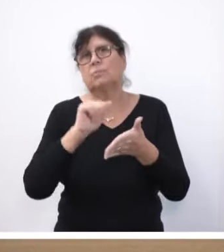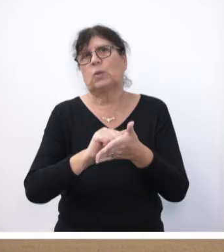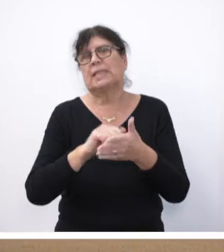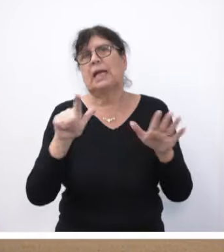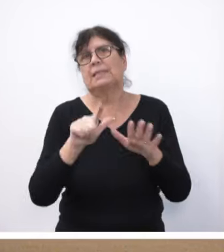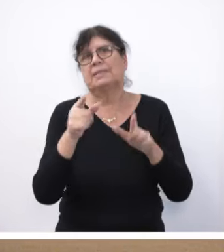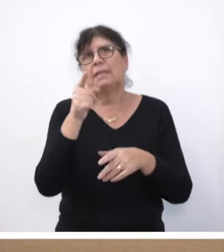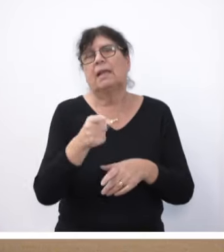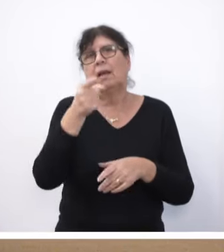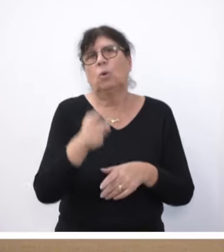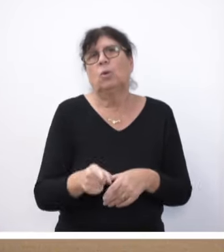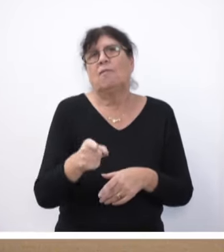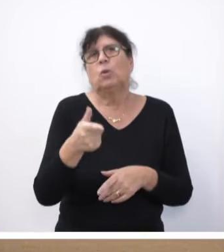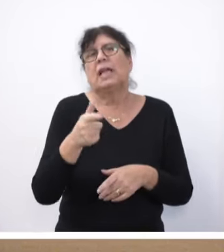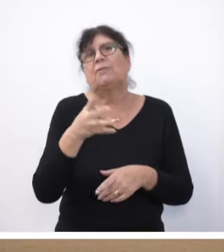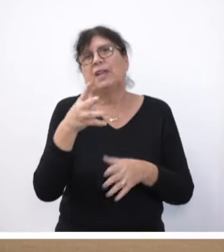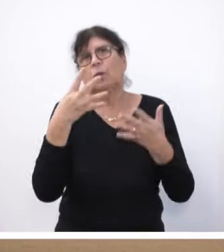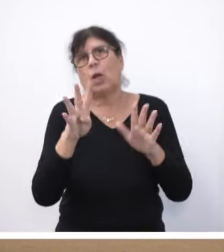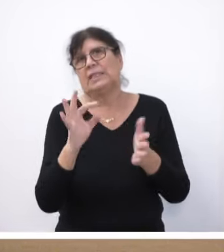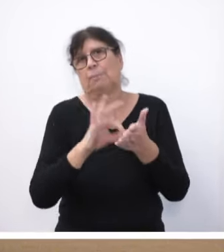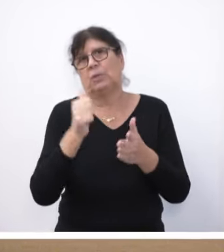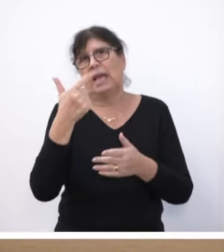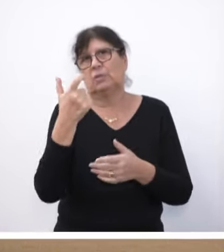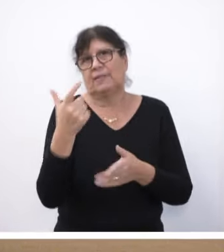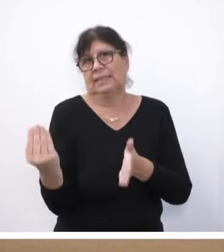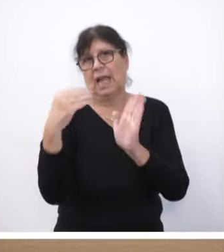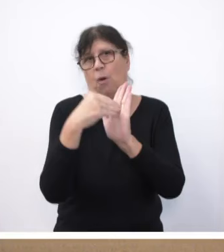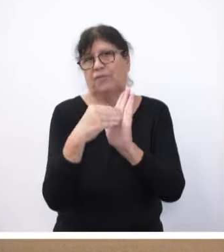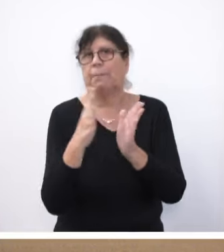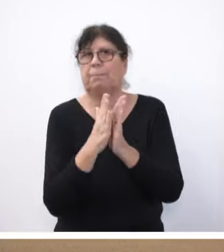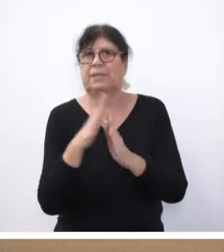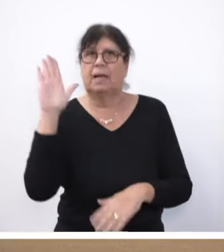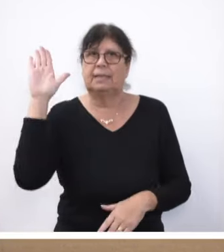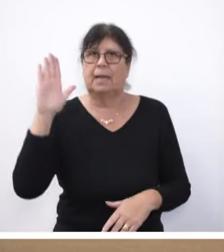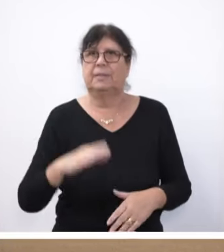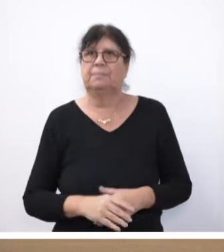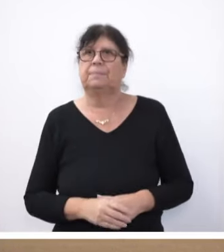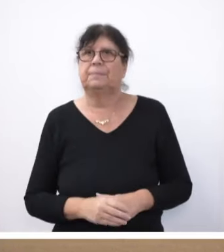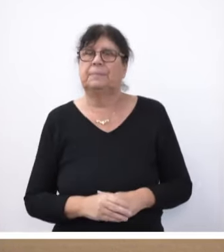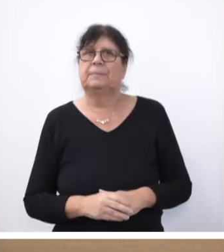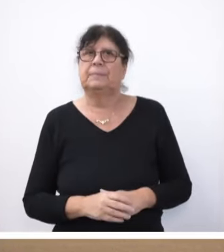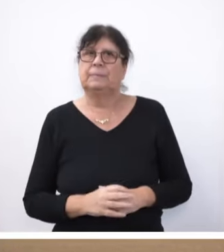17/1194 als Punkt 21 in die Tagesordnung aufgenommen wird, den bitte ich, eine Hand zu erheben.